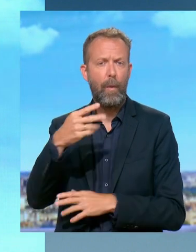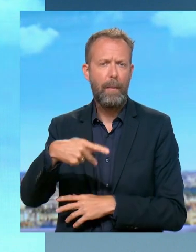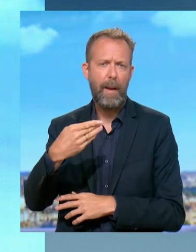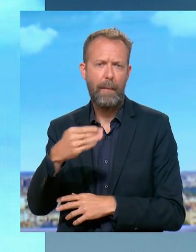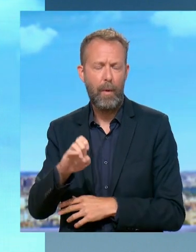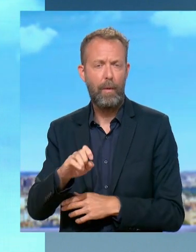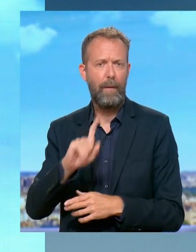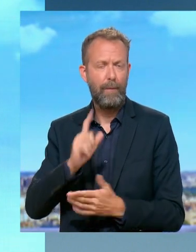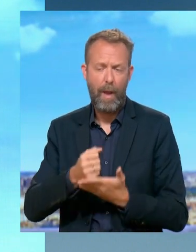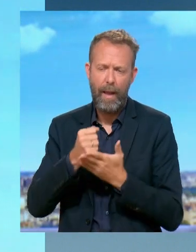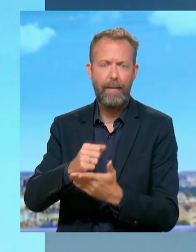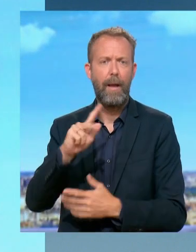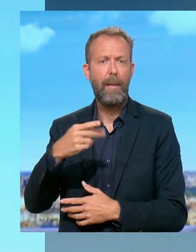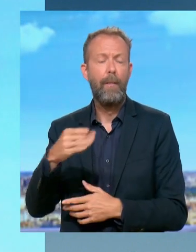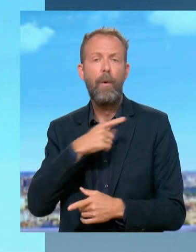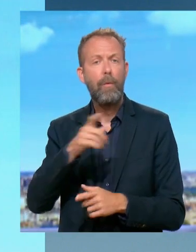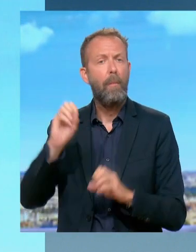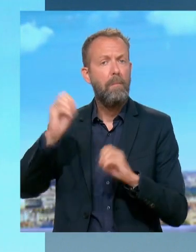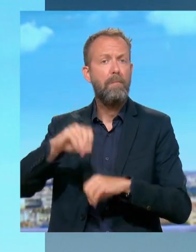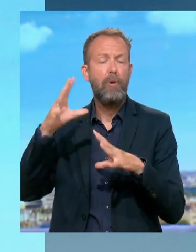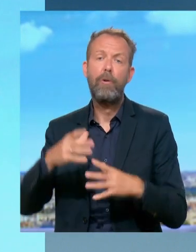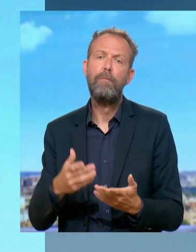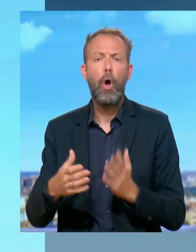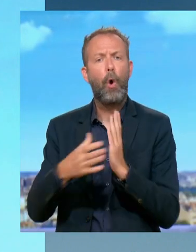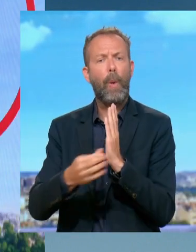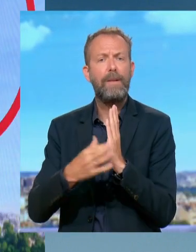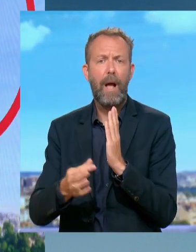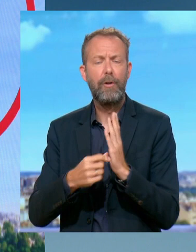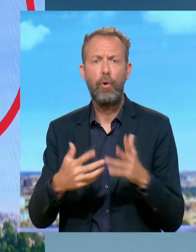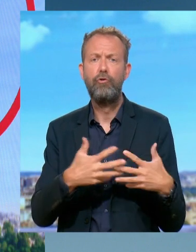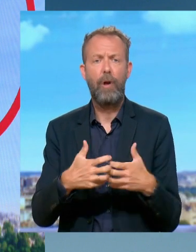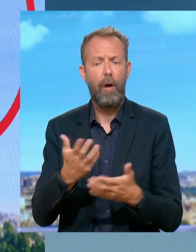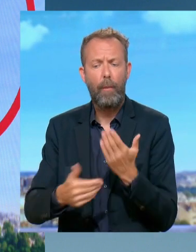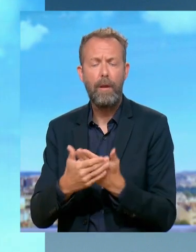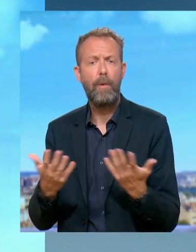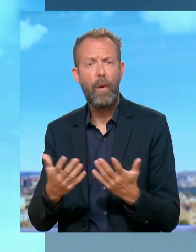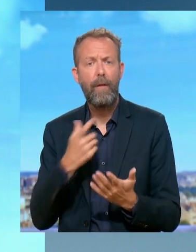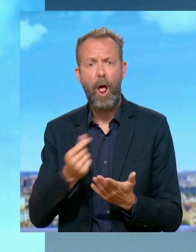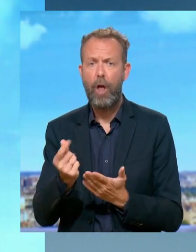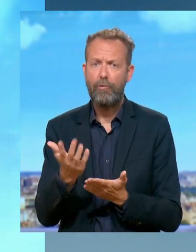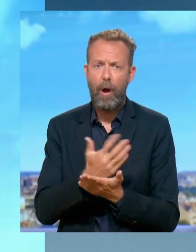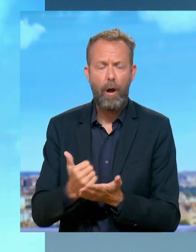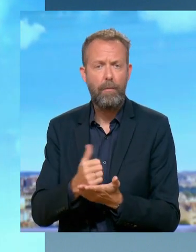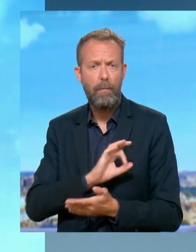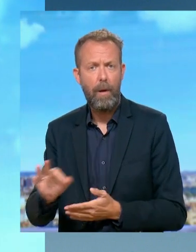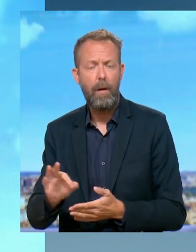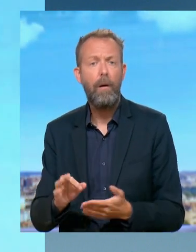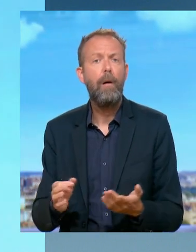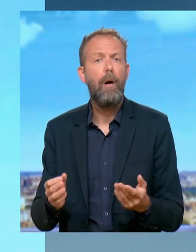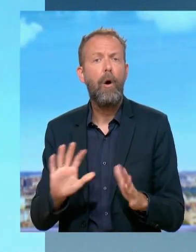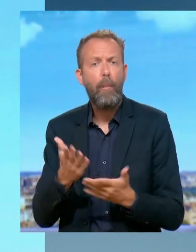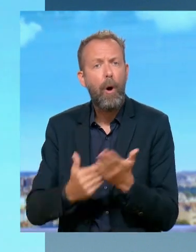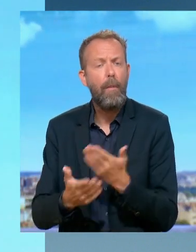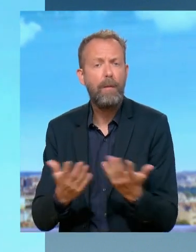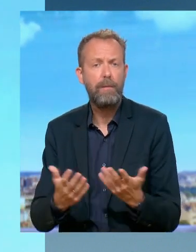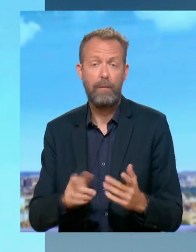PME. Alors oui, M. Chenu, c'est un la baguette magique. On gèle les cotisations patronales mais on les remplace par quoi ? C'est-à-dire que c'est de l'argent qui ne rentre plus dans les caisses de l Non, parce qu'à partir du